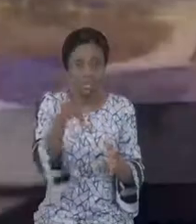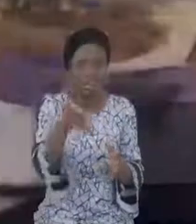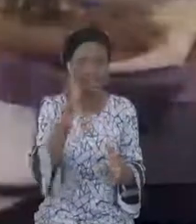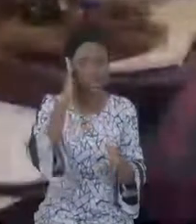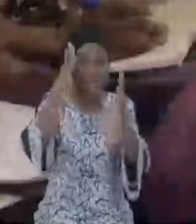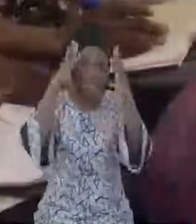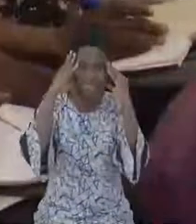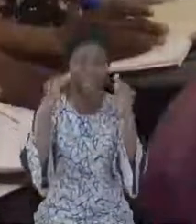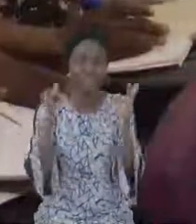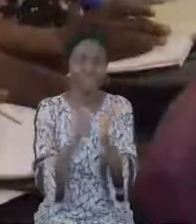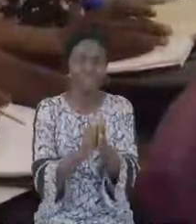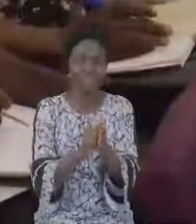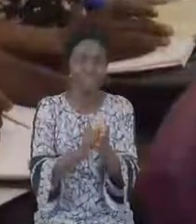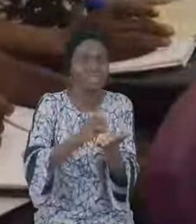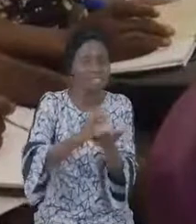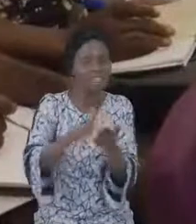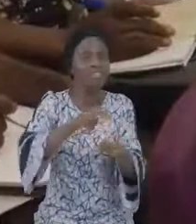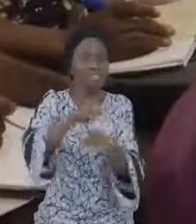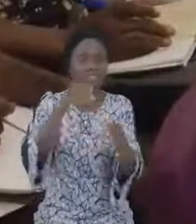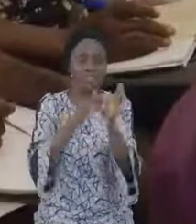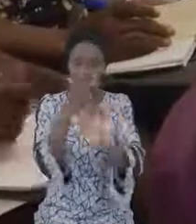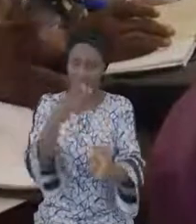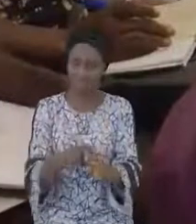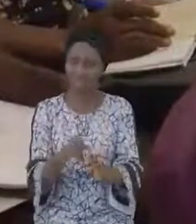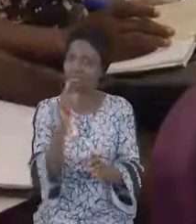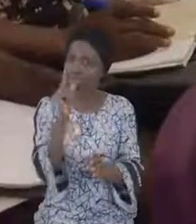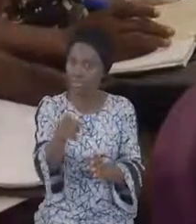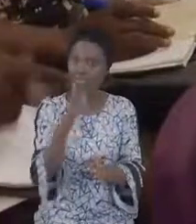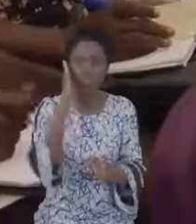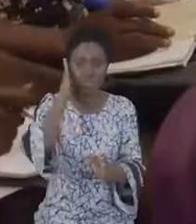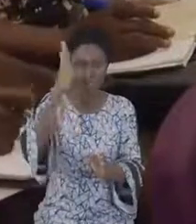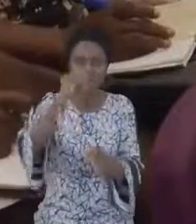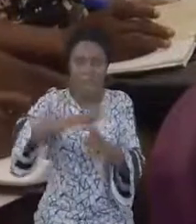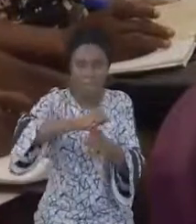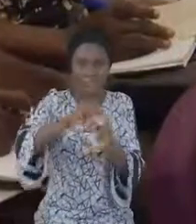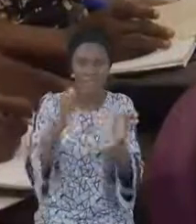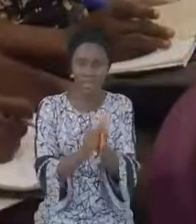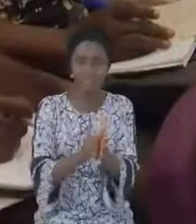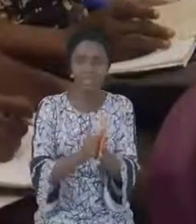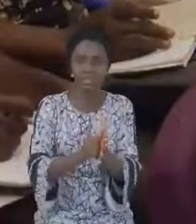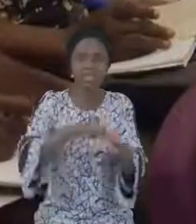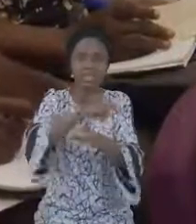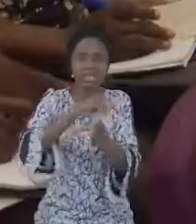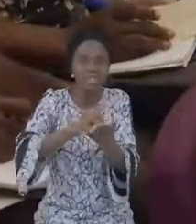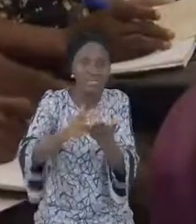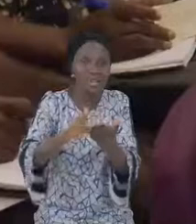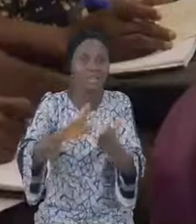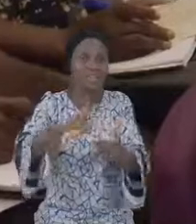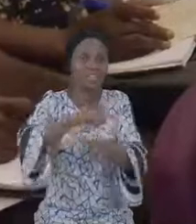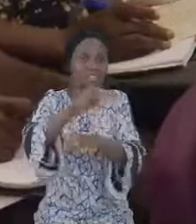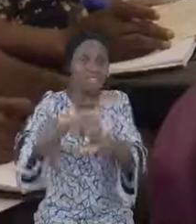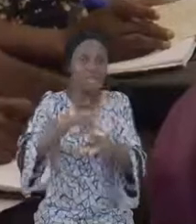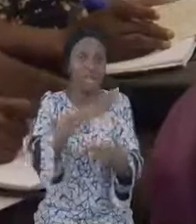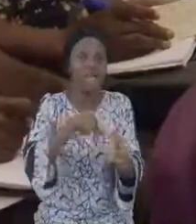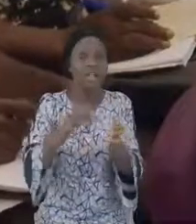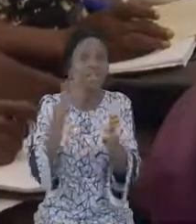cette nature divine. Vous allez opérer avec la nature divine. Et cette nature divine sera